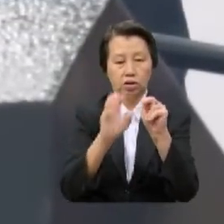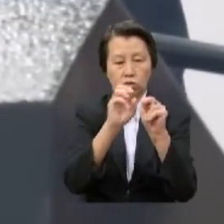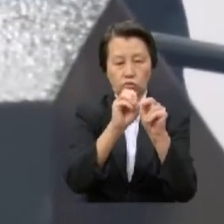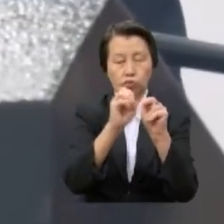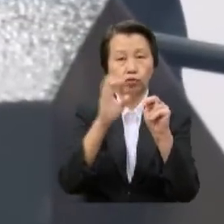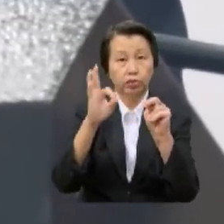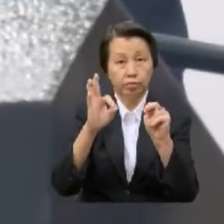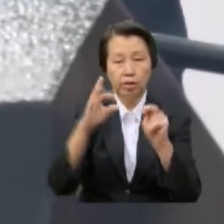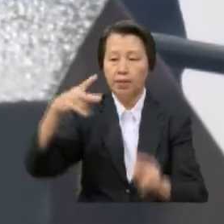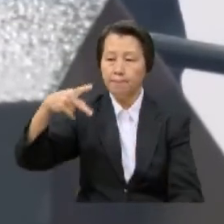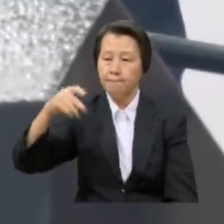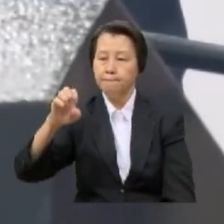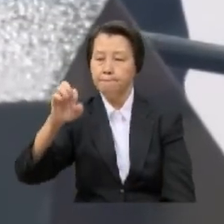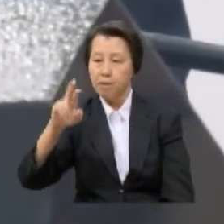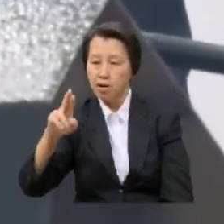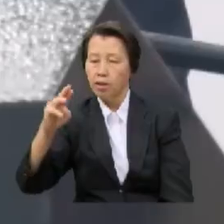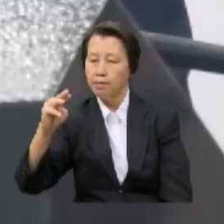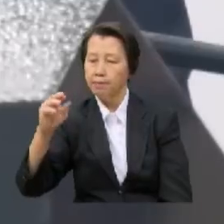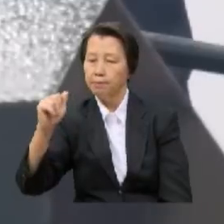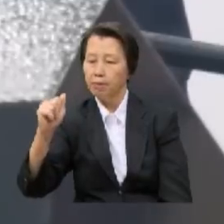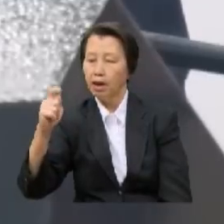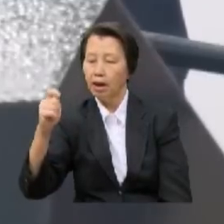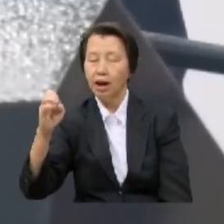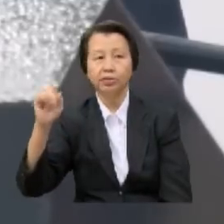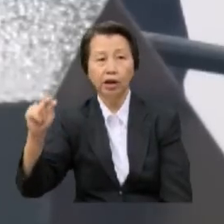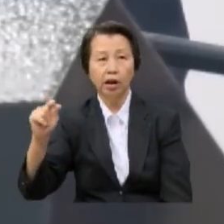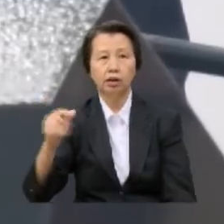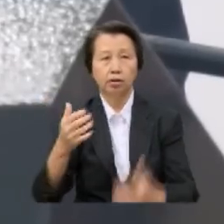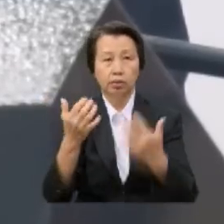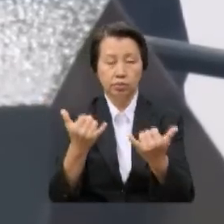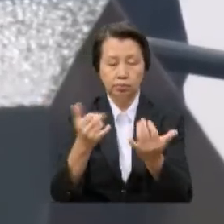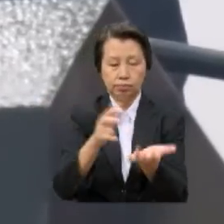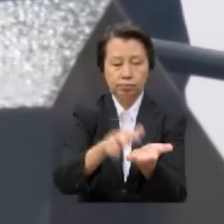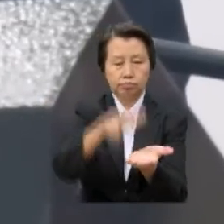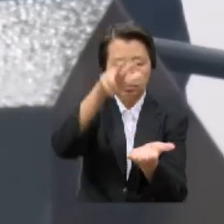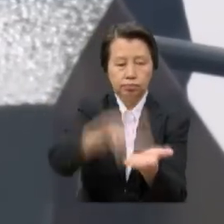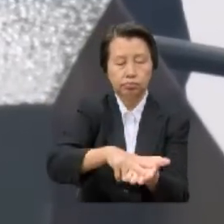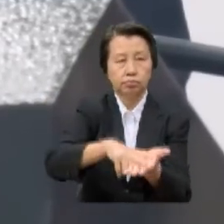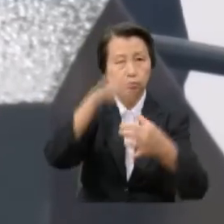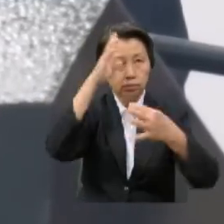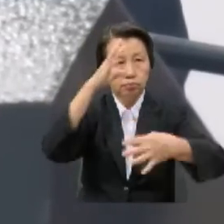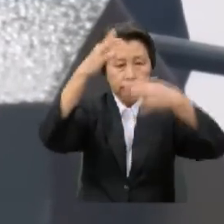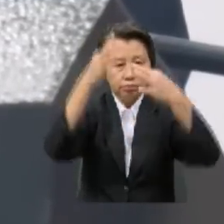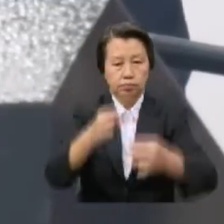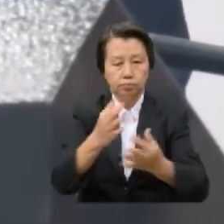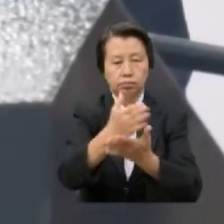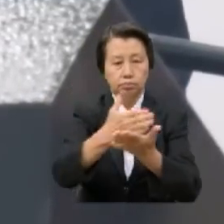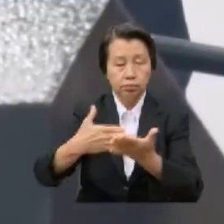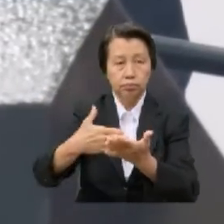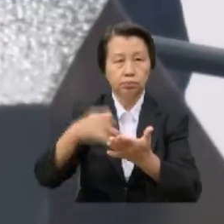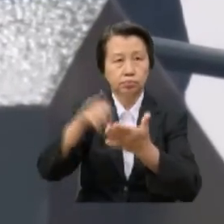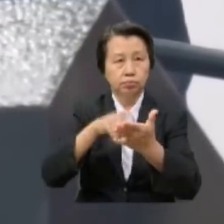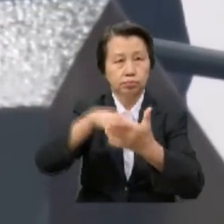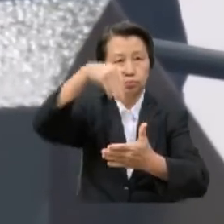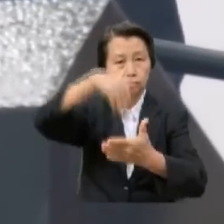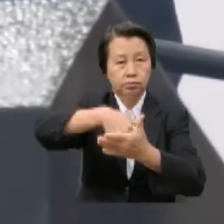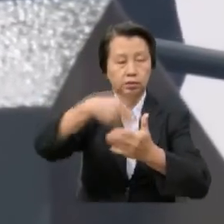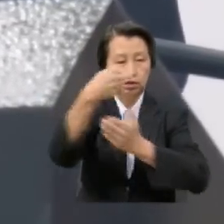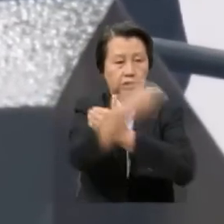Permatang dengan ini mengisytiharkan bahawa keputusan pilihan raya bahagian pilihan raya